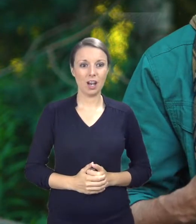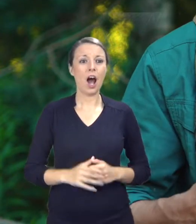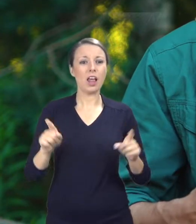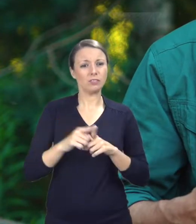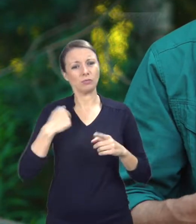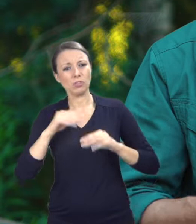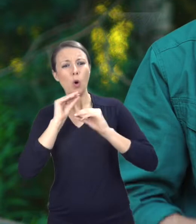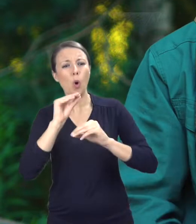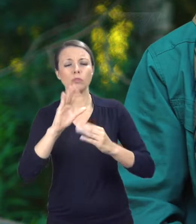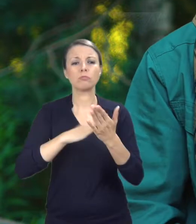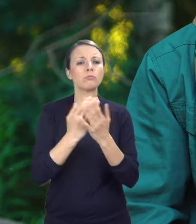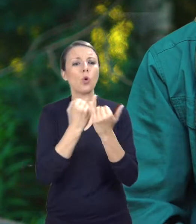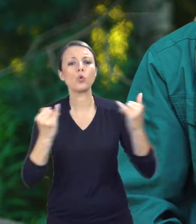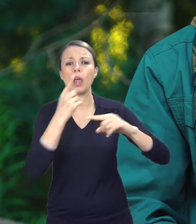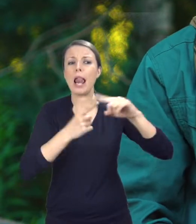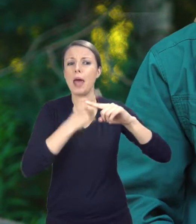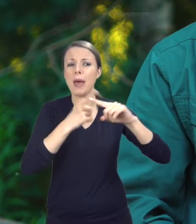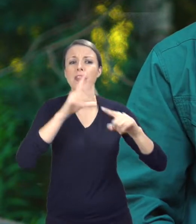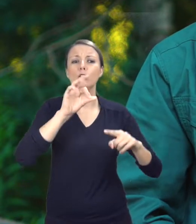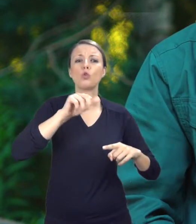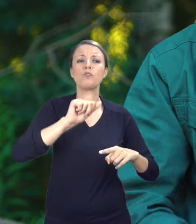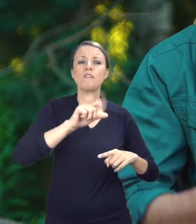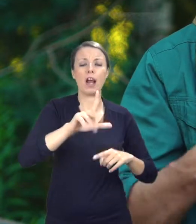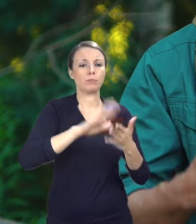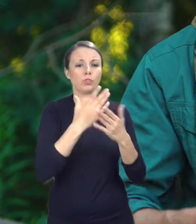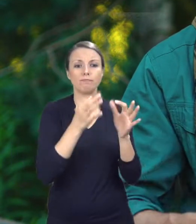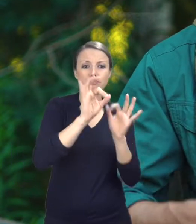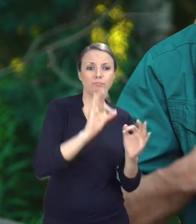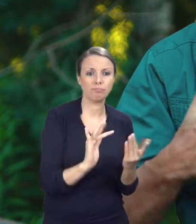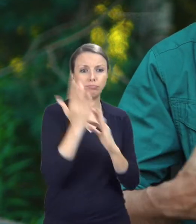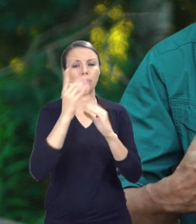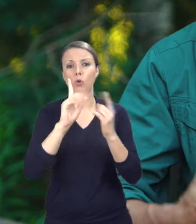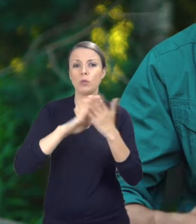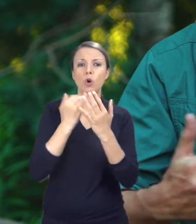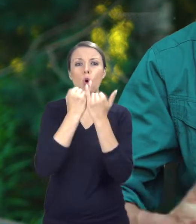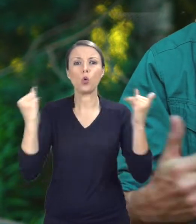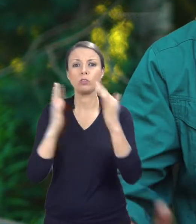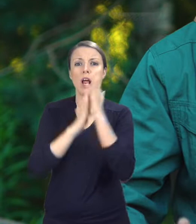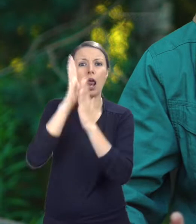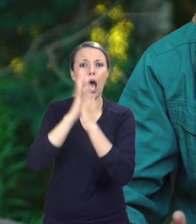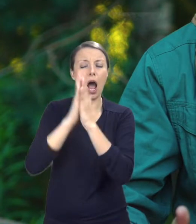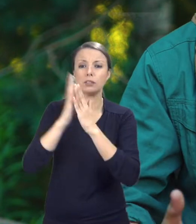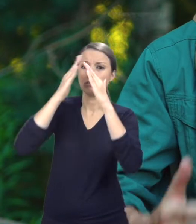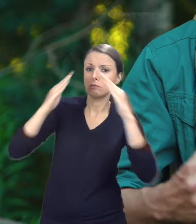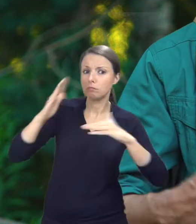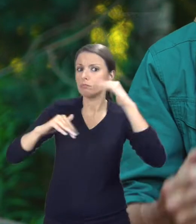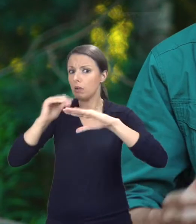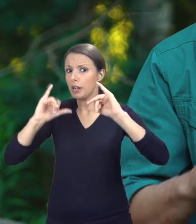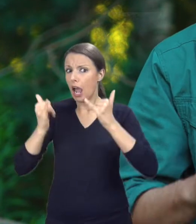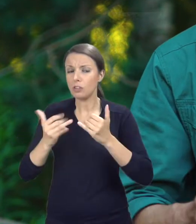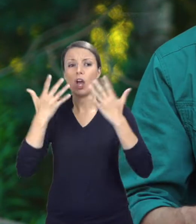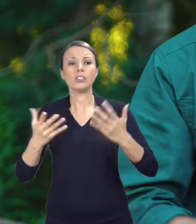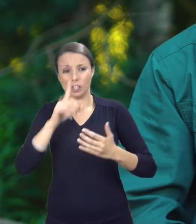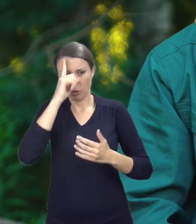rozpalania ognia czy sztuka budowania schronień, to staram się, żeby te ćwiczenia raczej miały wpływ na ich rozwój interpersonalny niż na